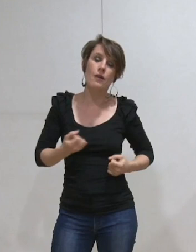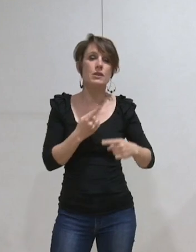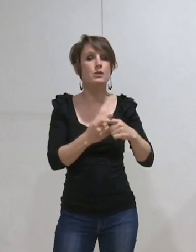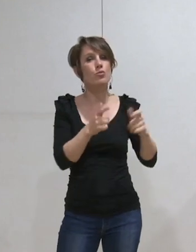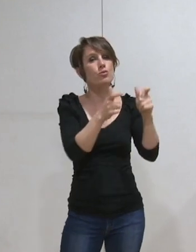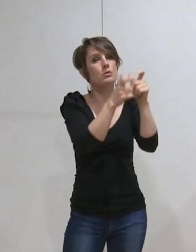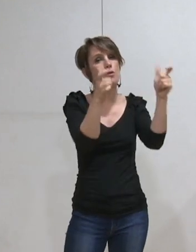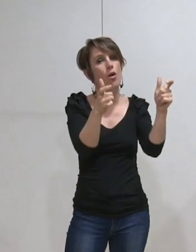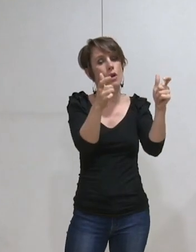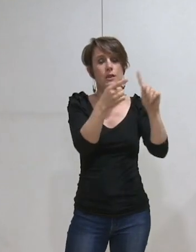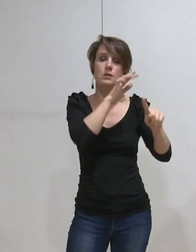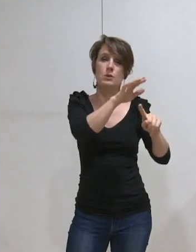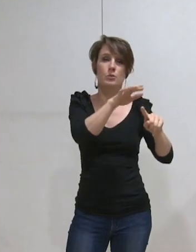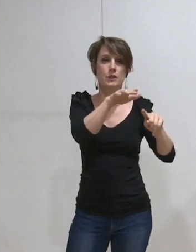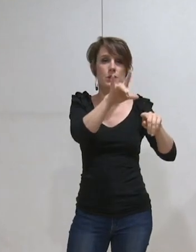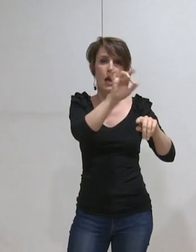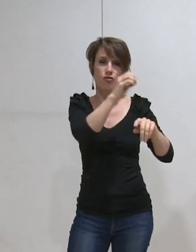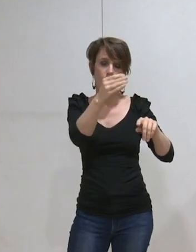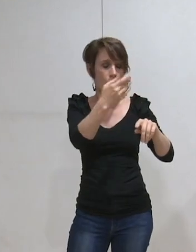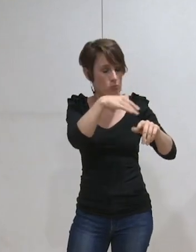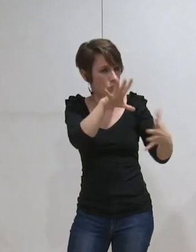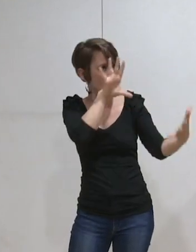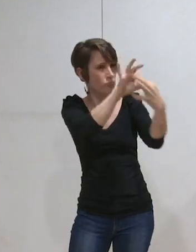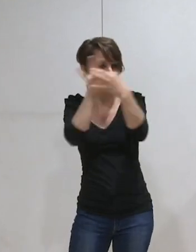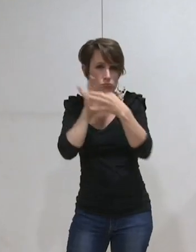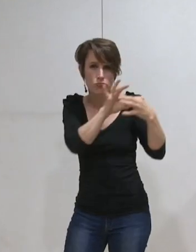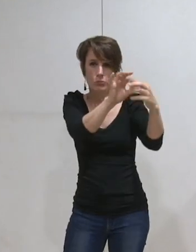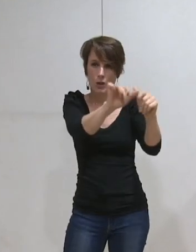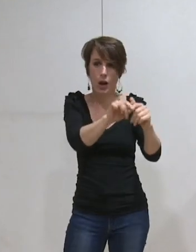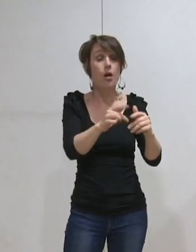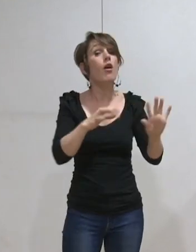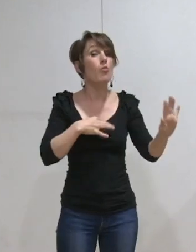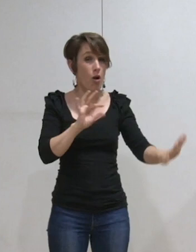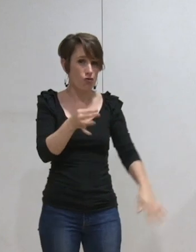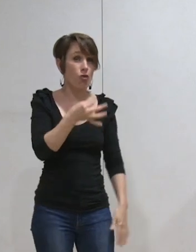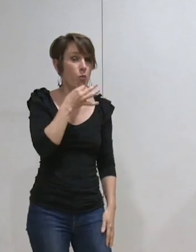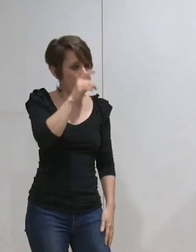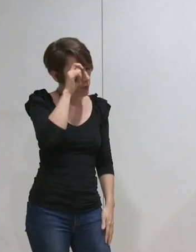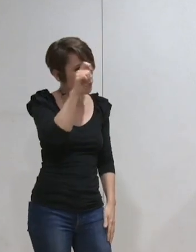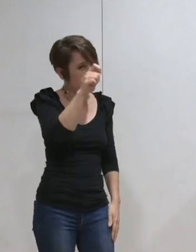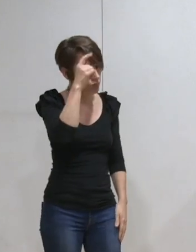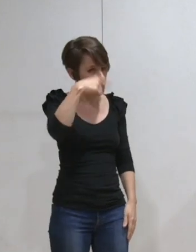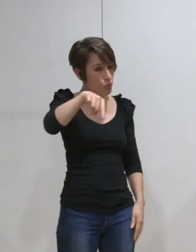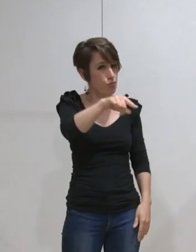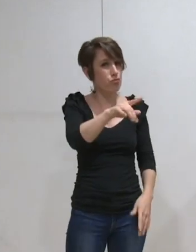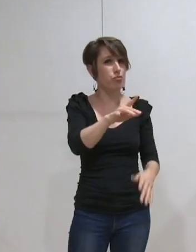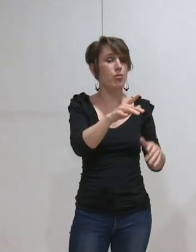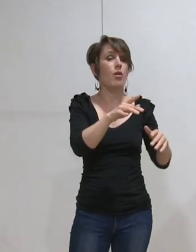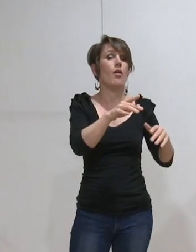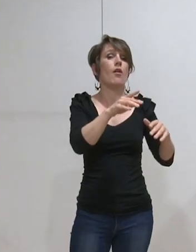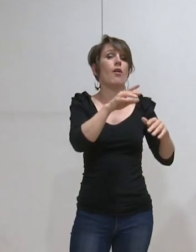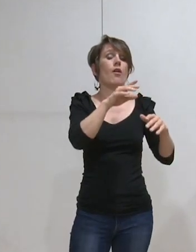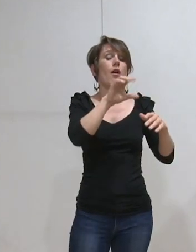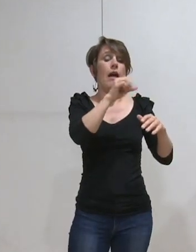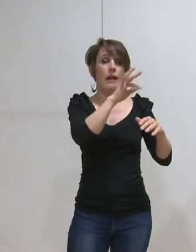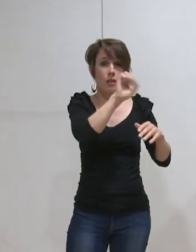sociaux et j'en profite pour saluer au passage le travail de ces services et des bailleurs et des services